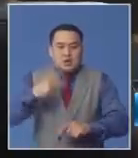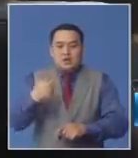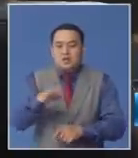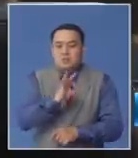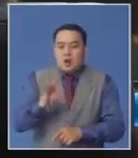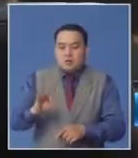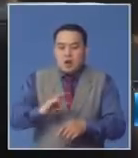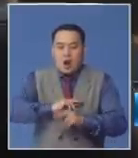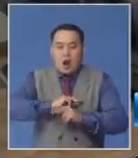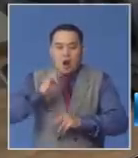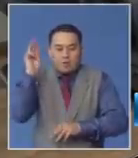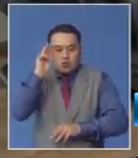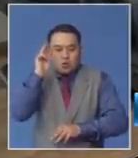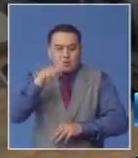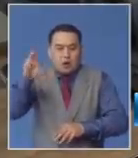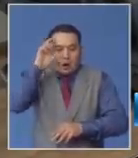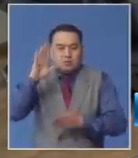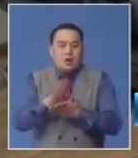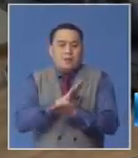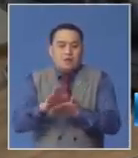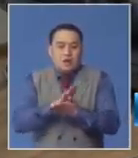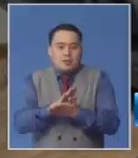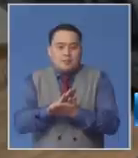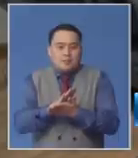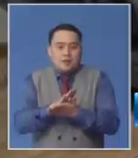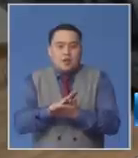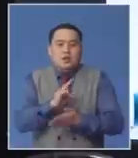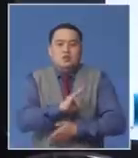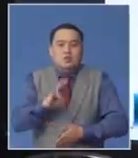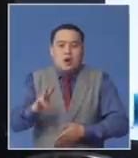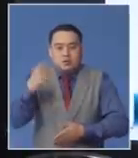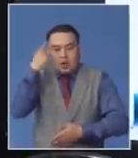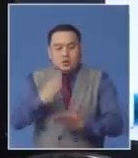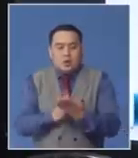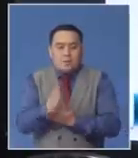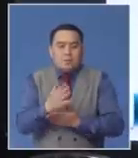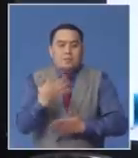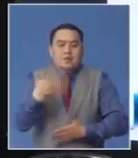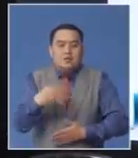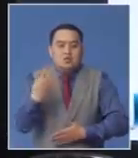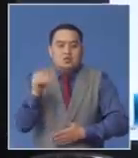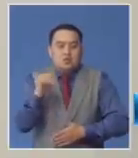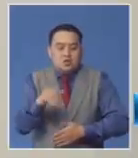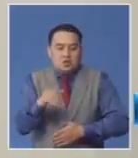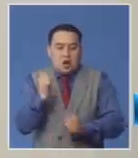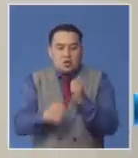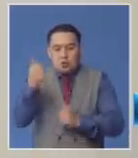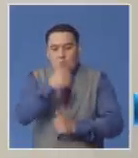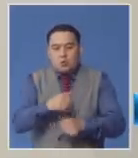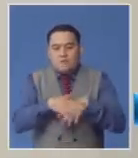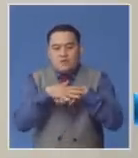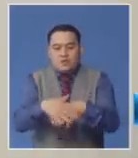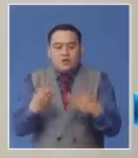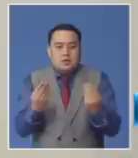процентов обучаются по государственным грантом теперь по инициативе нурсултана назарбаева к 50 четырем тысячам ежегодно выделяемым